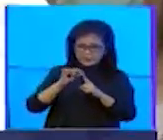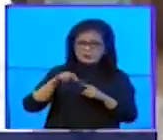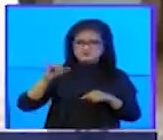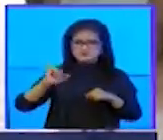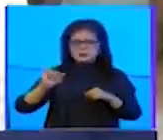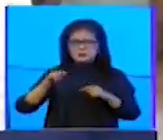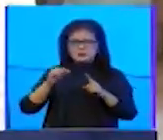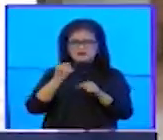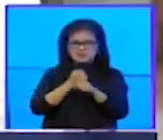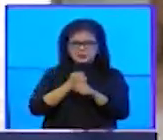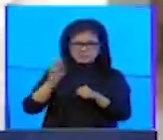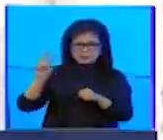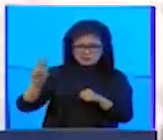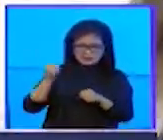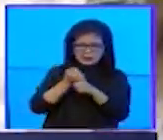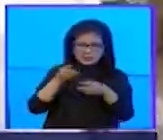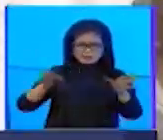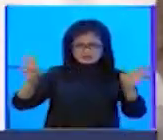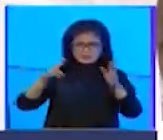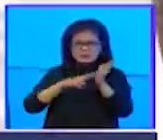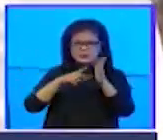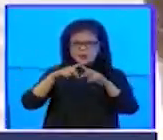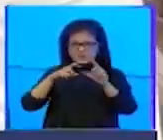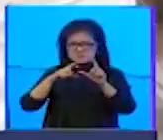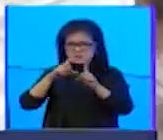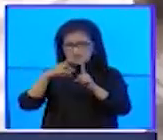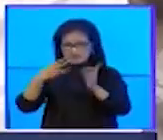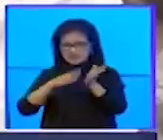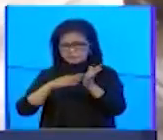Golkar, P3, Nasdem, PSI, dan Hanura.